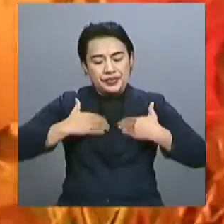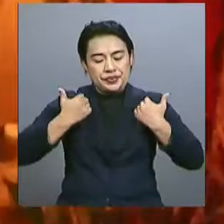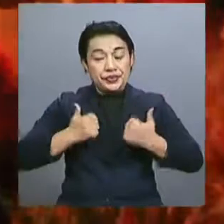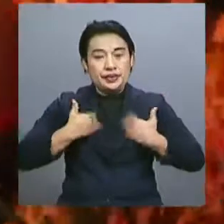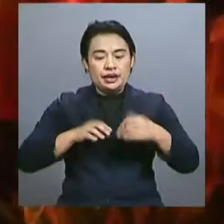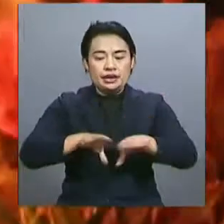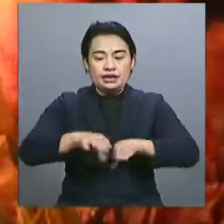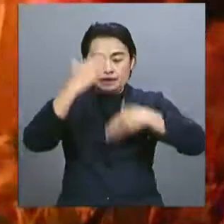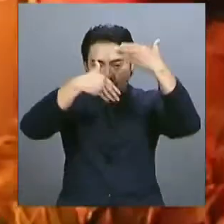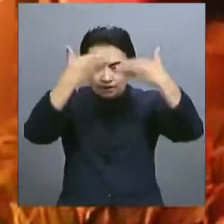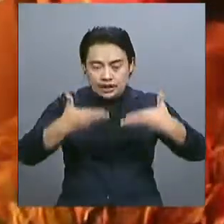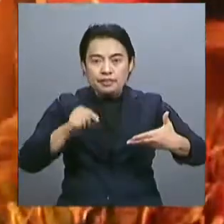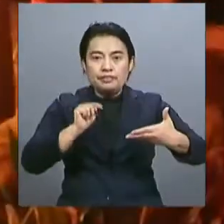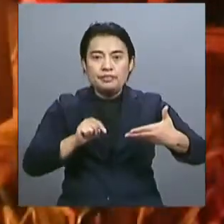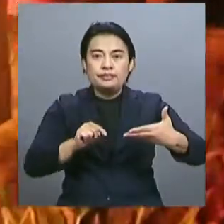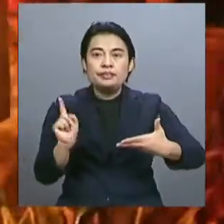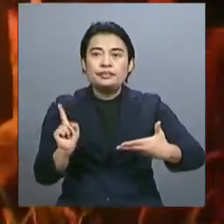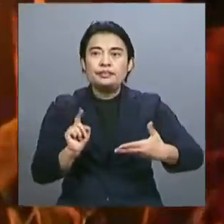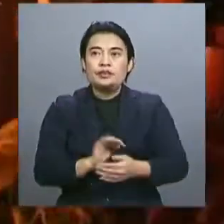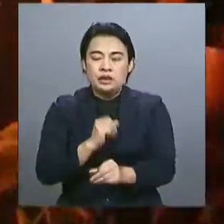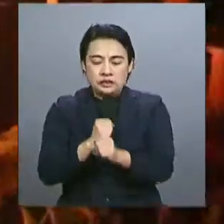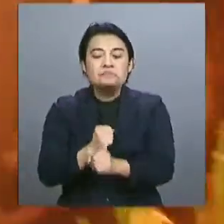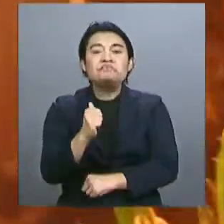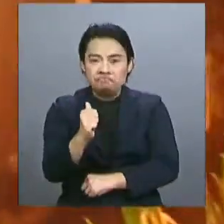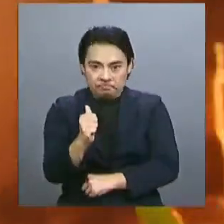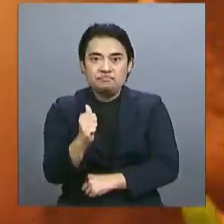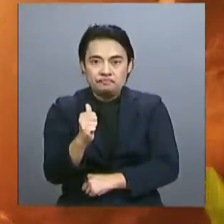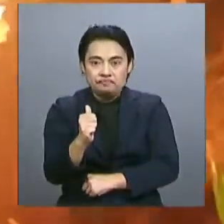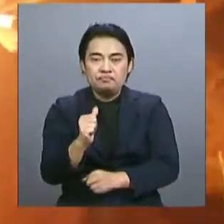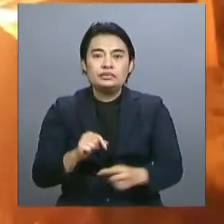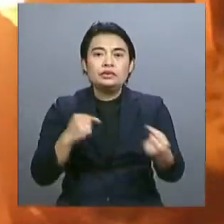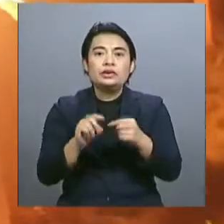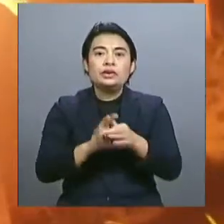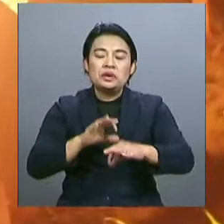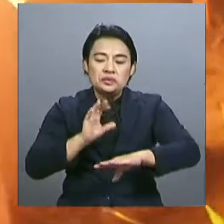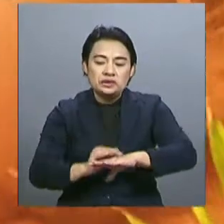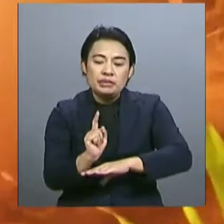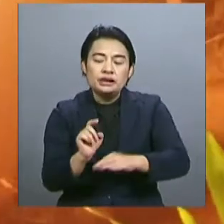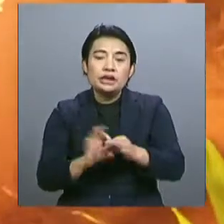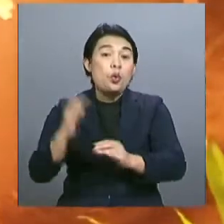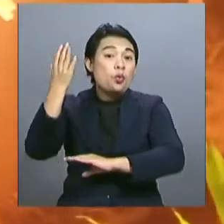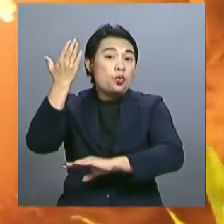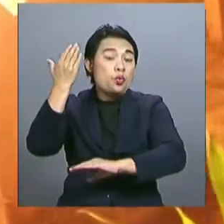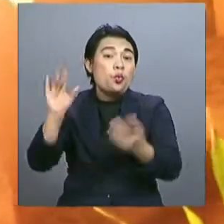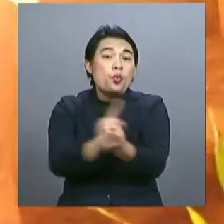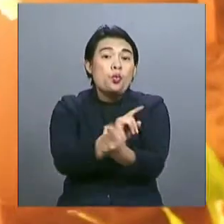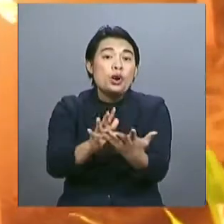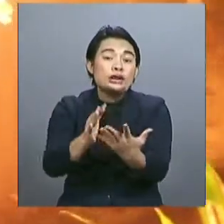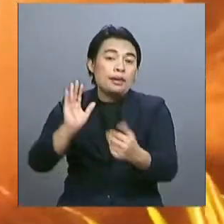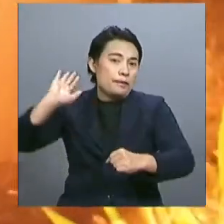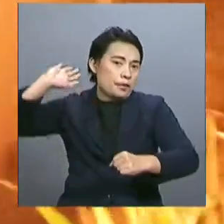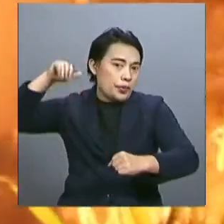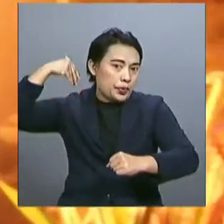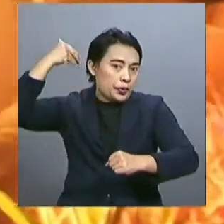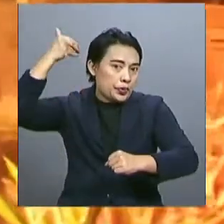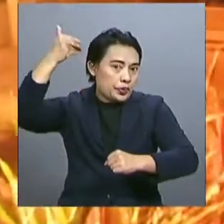าข้าก็รู้สึกว่าเป็นงานที่ดีงานนึงที่แบบว่าสามารถว่าสืบทอดประเพณีทำให้ทุกคนได้รู้ว่า